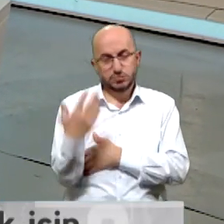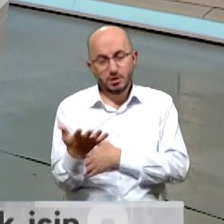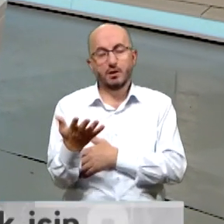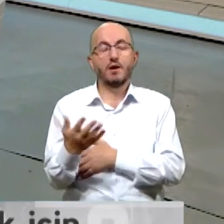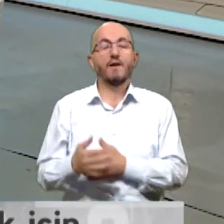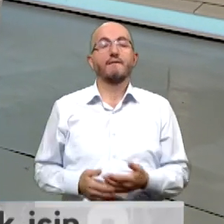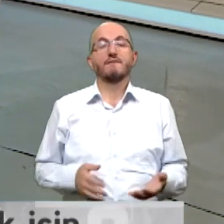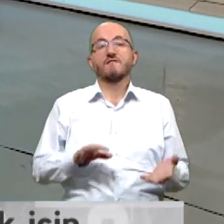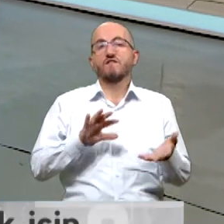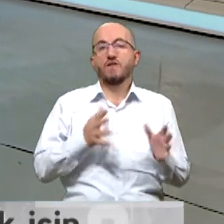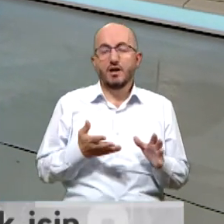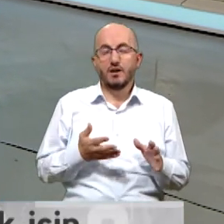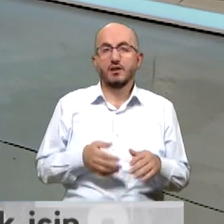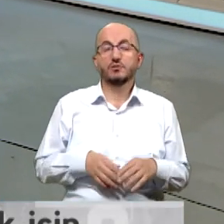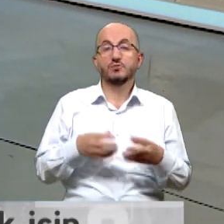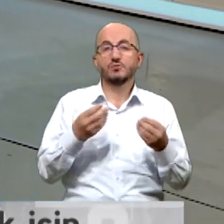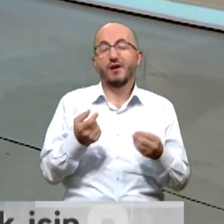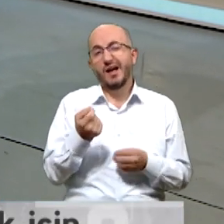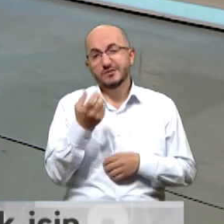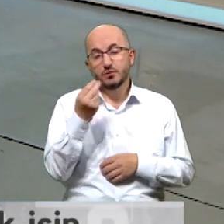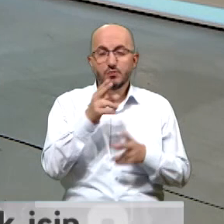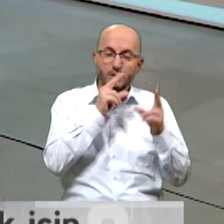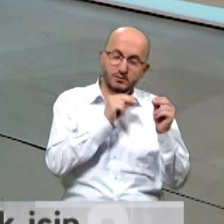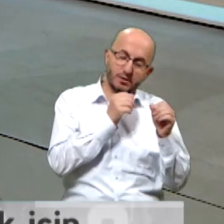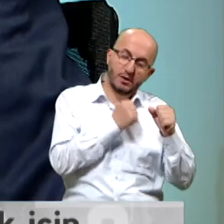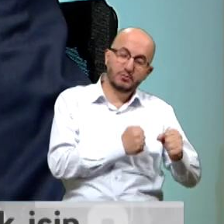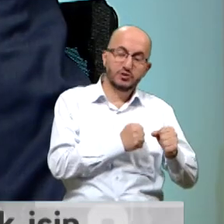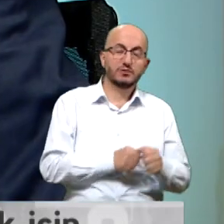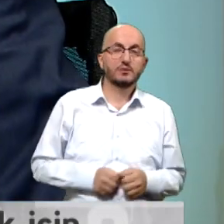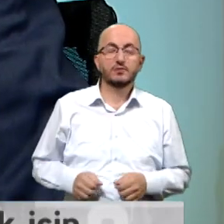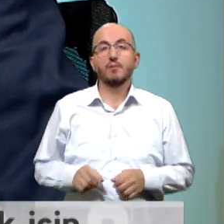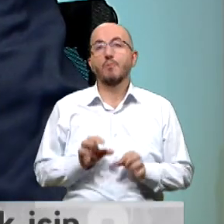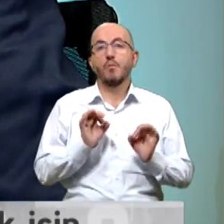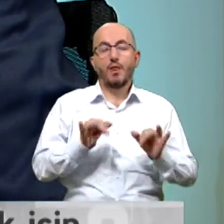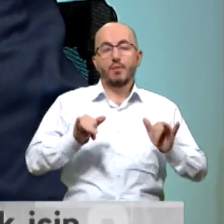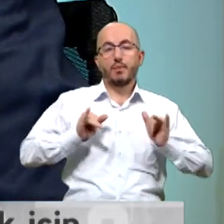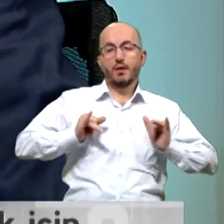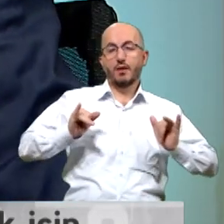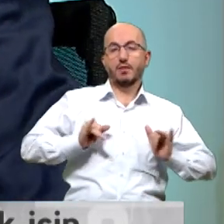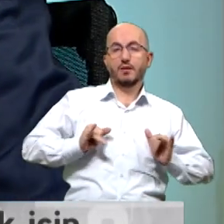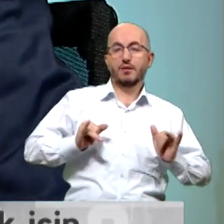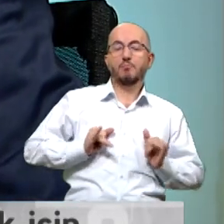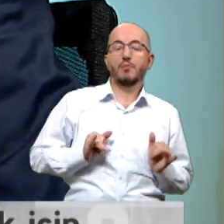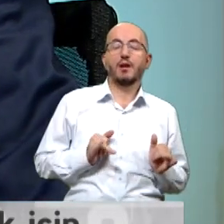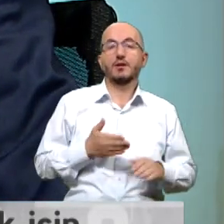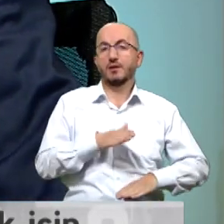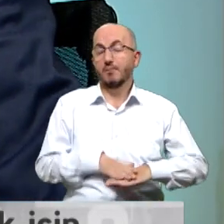İşte veya çok nadir de olsa uyuyakalmıştır. Böyle keyfe mayeşa.